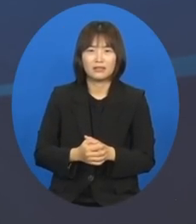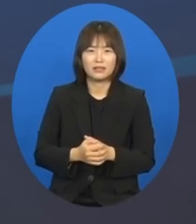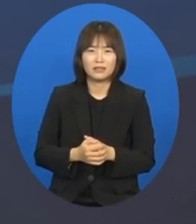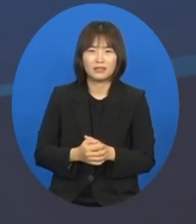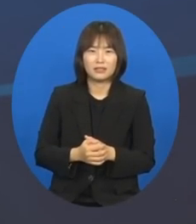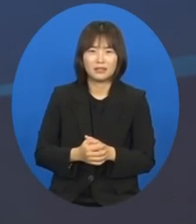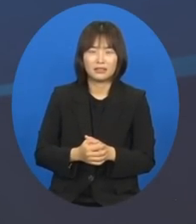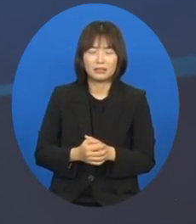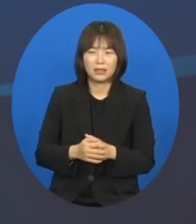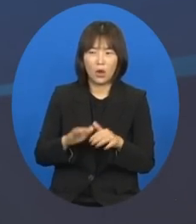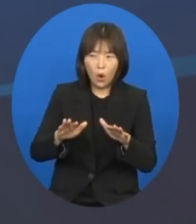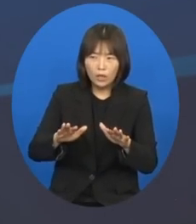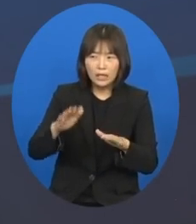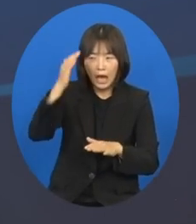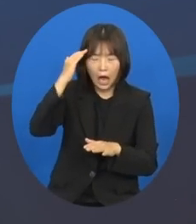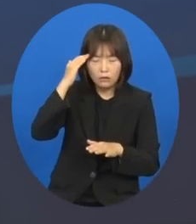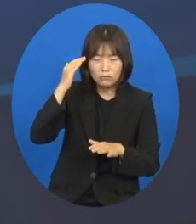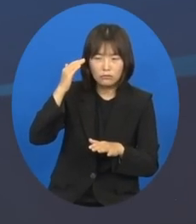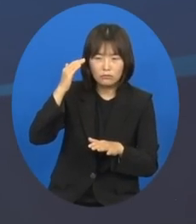한국 간다 그러면 보내준다는